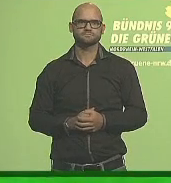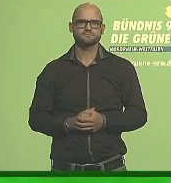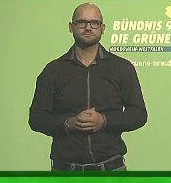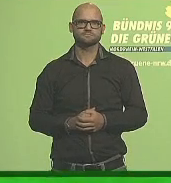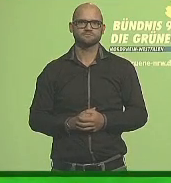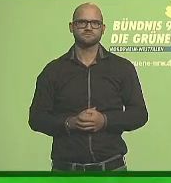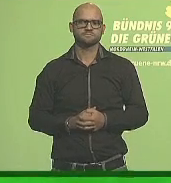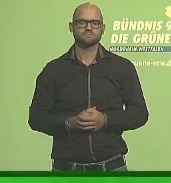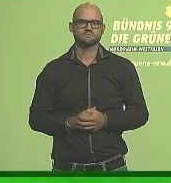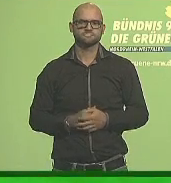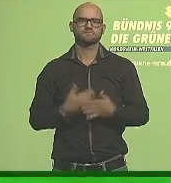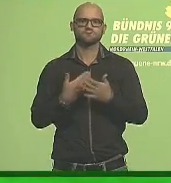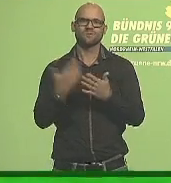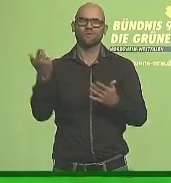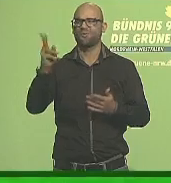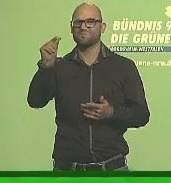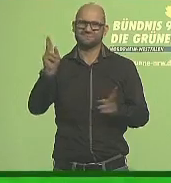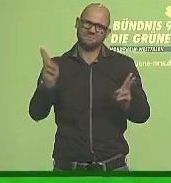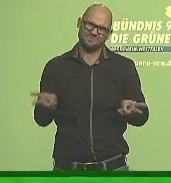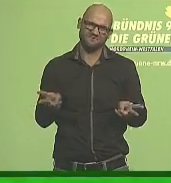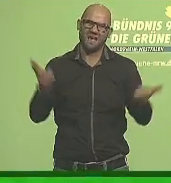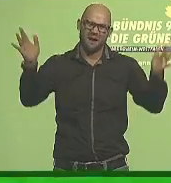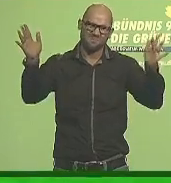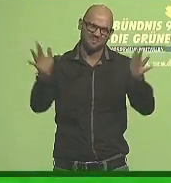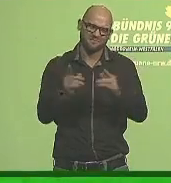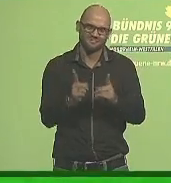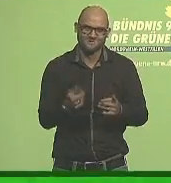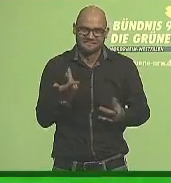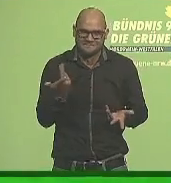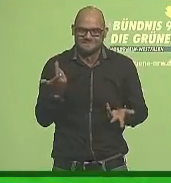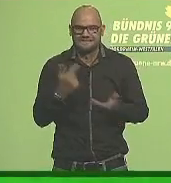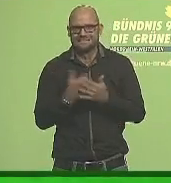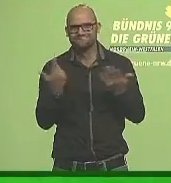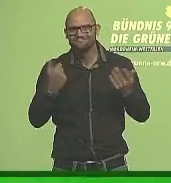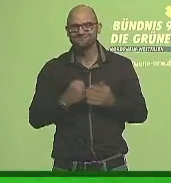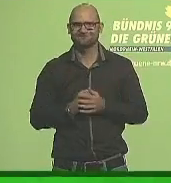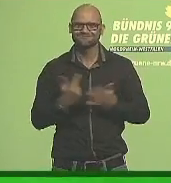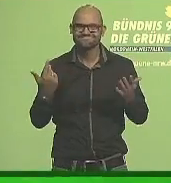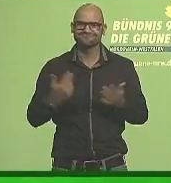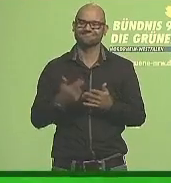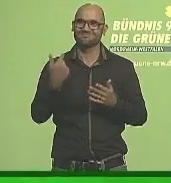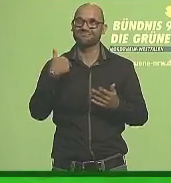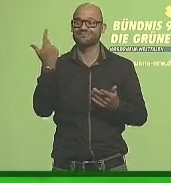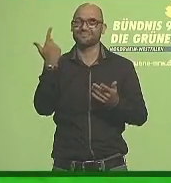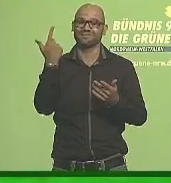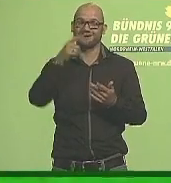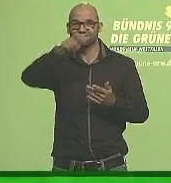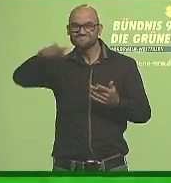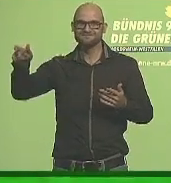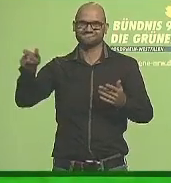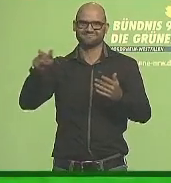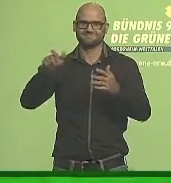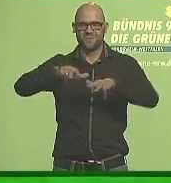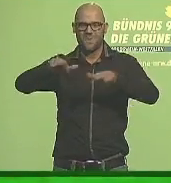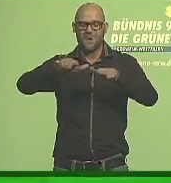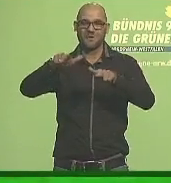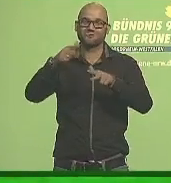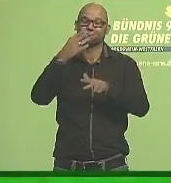Und auch noch ein bisschen hier bleiben müssen und es wieder abbauen müssen. Denen wünsche ich wirklich noch einen guten